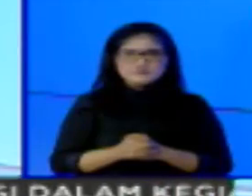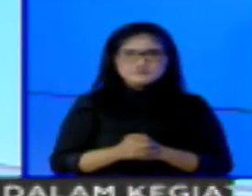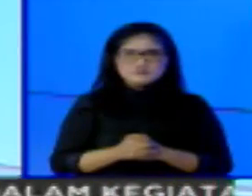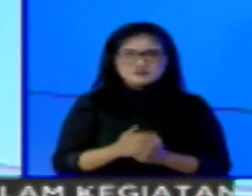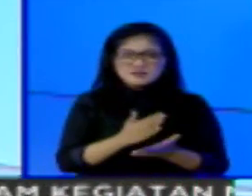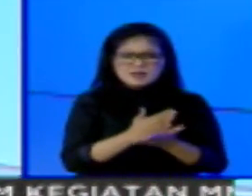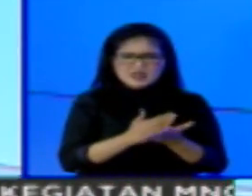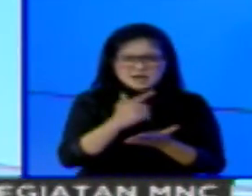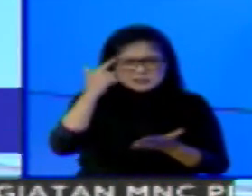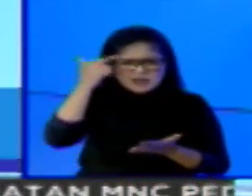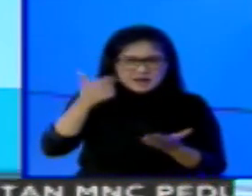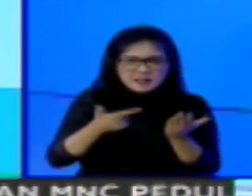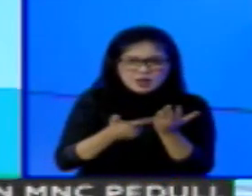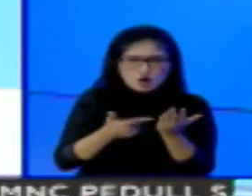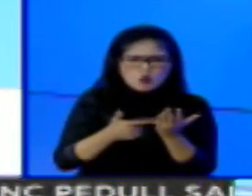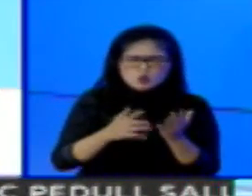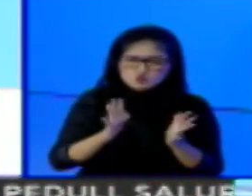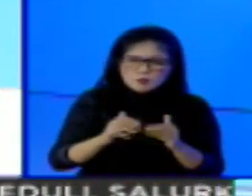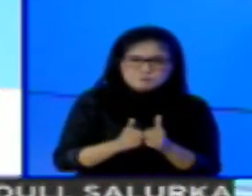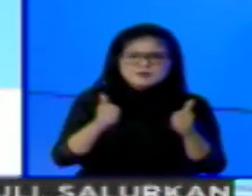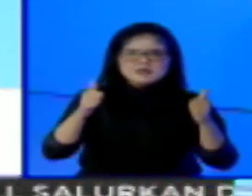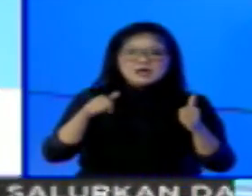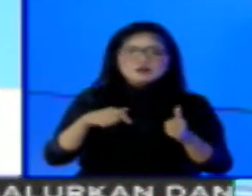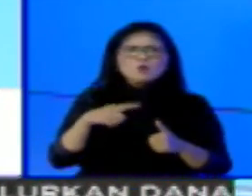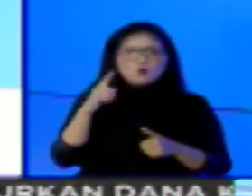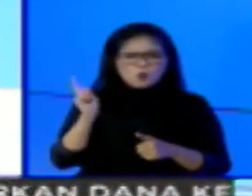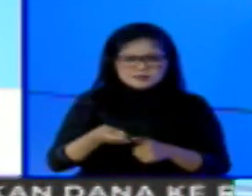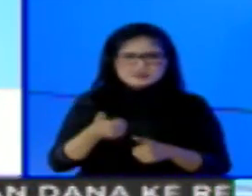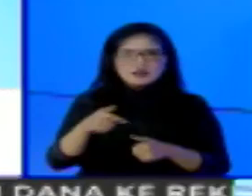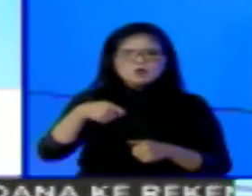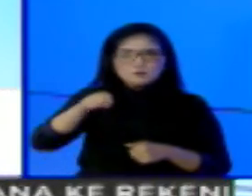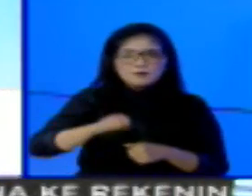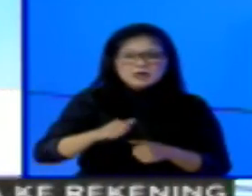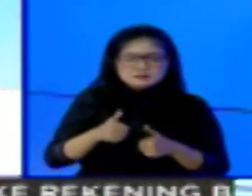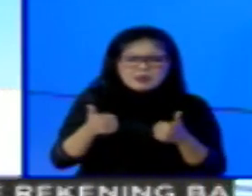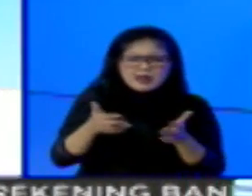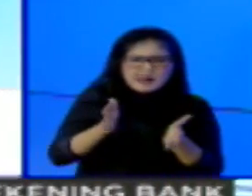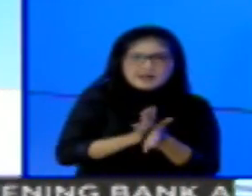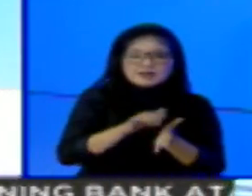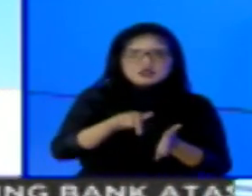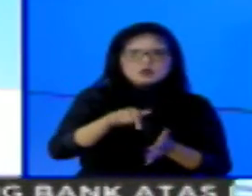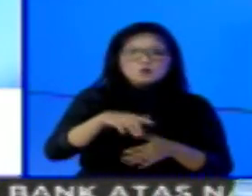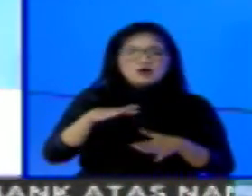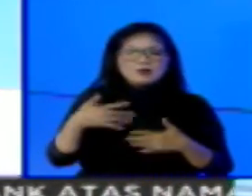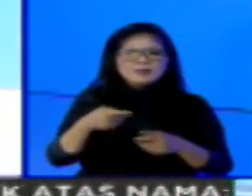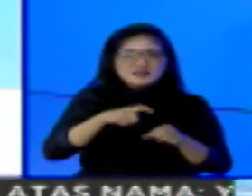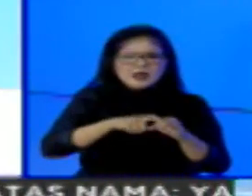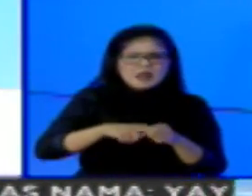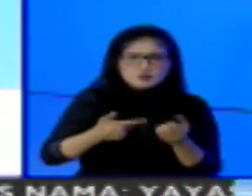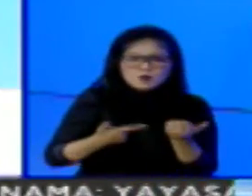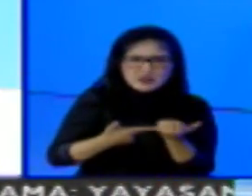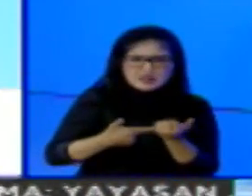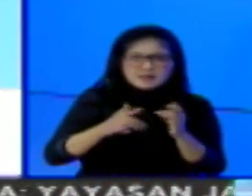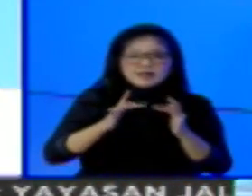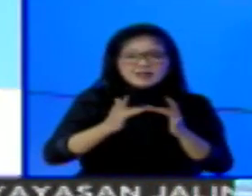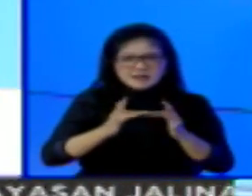Pemirsa, di tengah kecanggihan teknologi yang begitu pesat dan tak terelakkan, wajar bila para pengguna semakin lekat dan cenderung amat bergantung dengan gadget